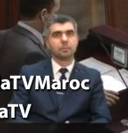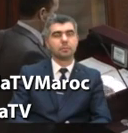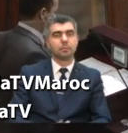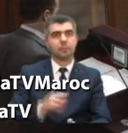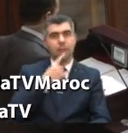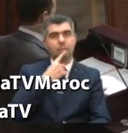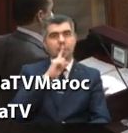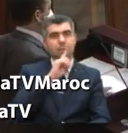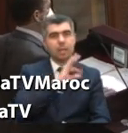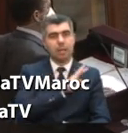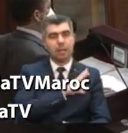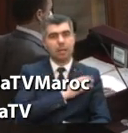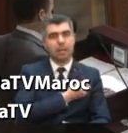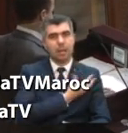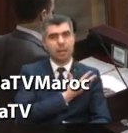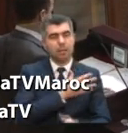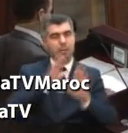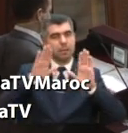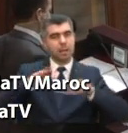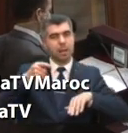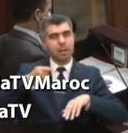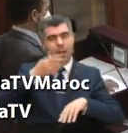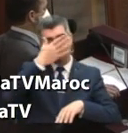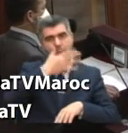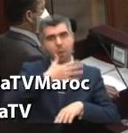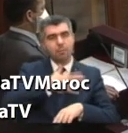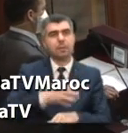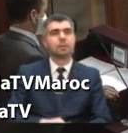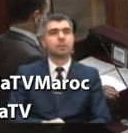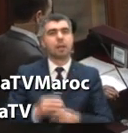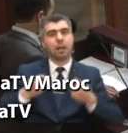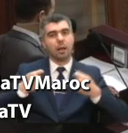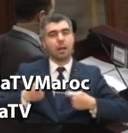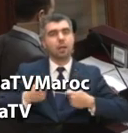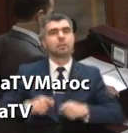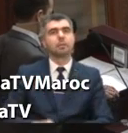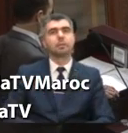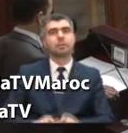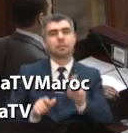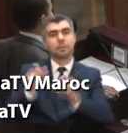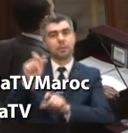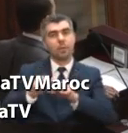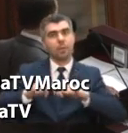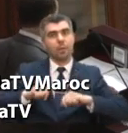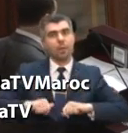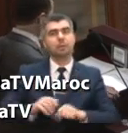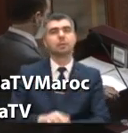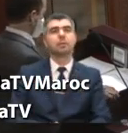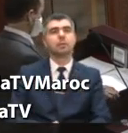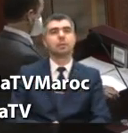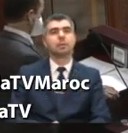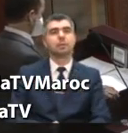بسم الله الرحمن الرحيم، والصلاة والسلام على أشرف المرسلين، سيد الرئيس، سيدين الوزيرين، حضرات السيدات